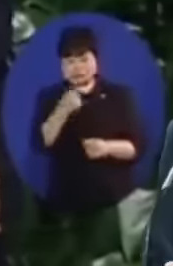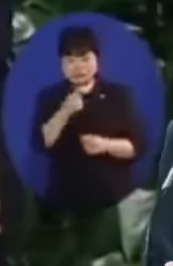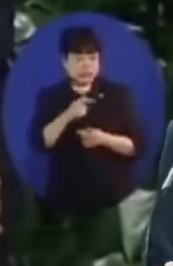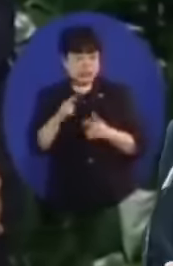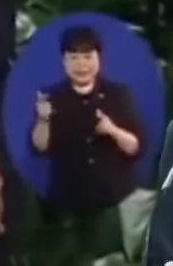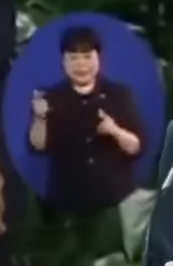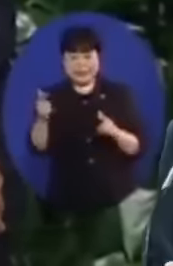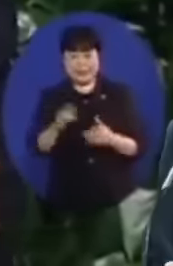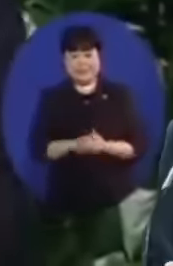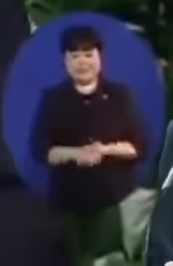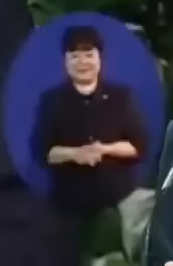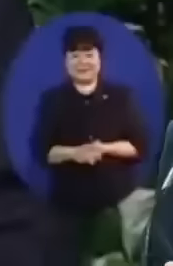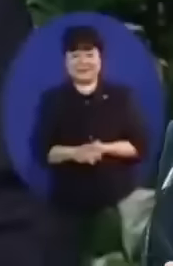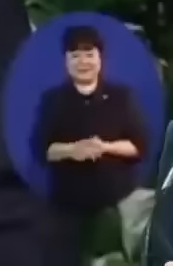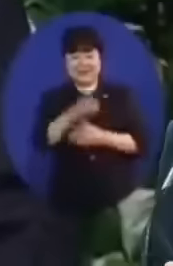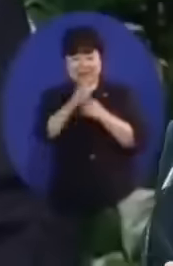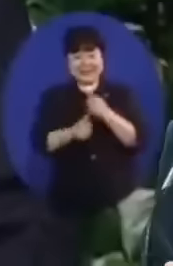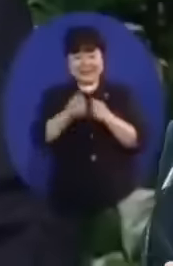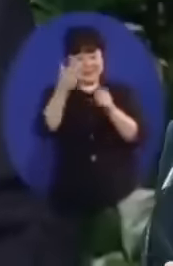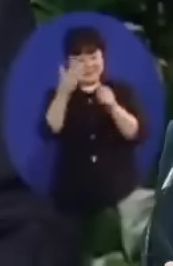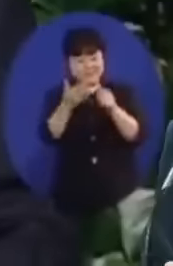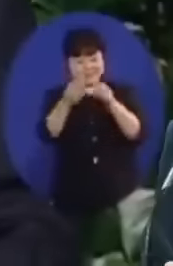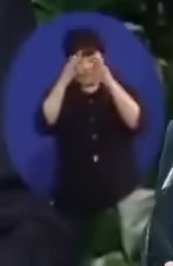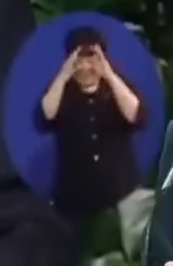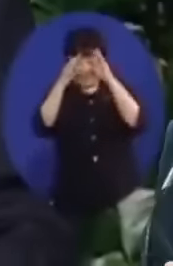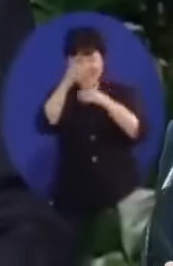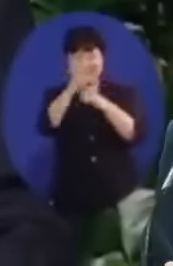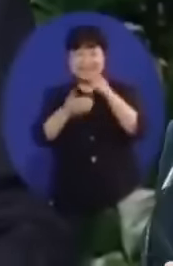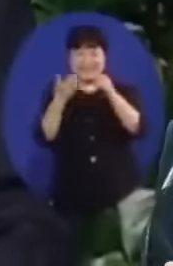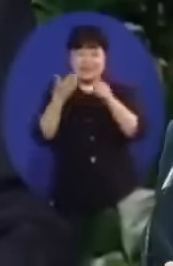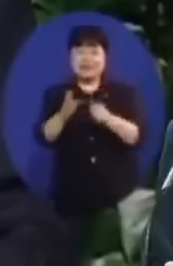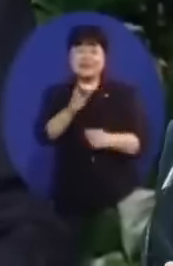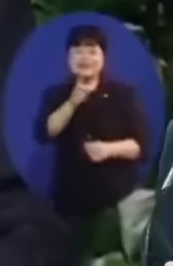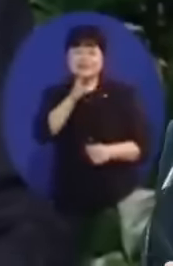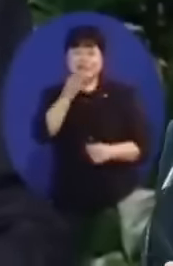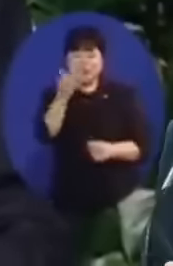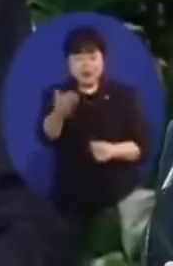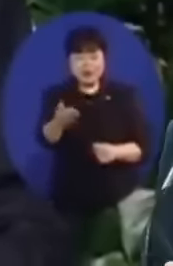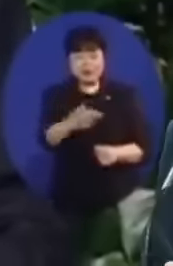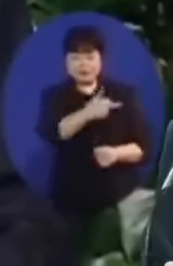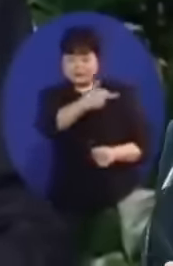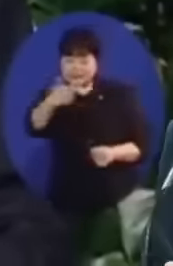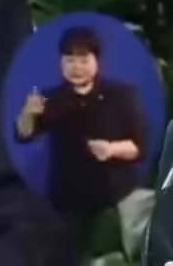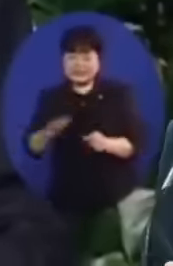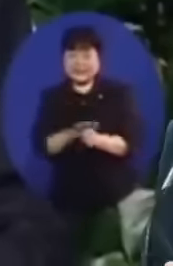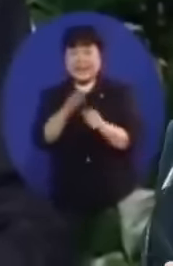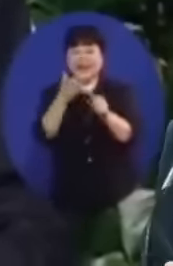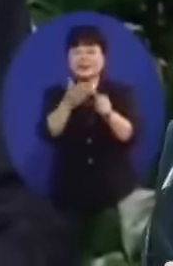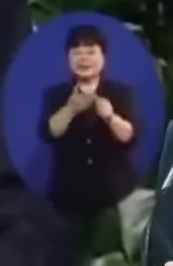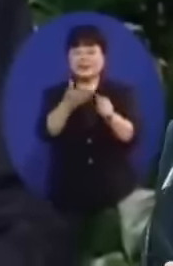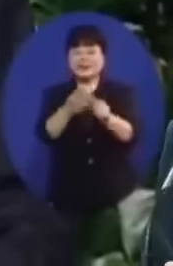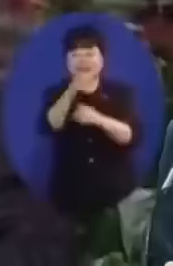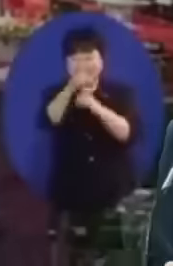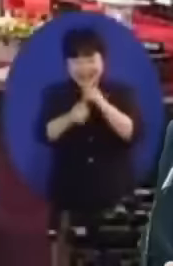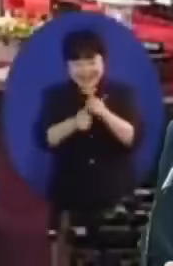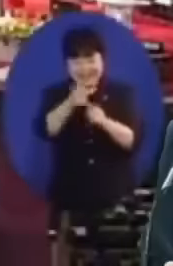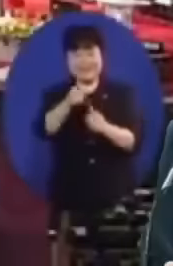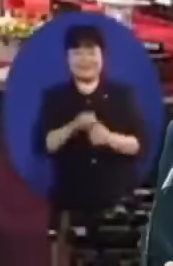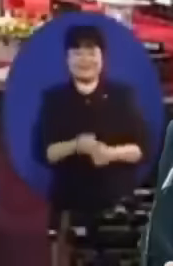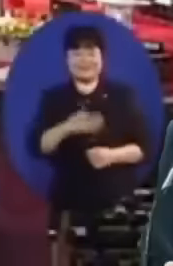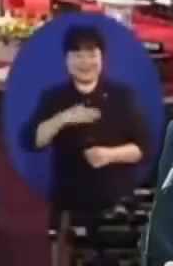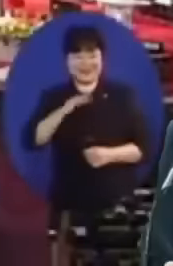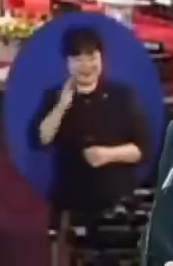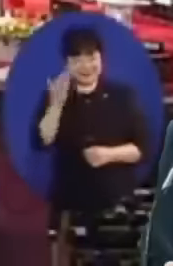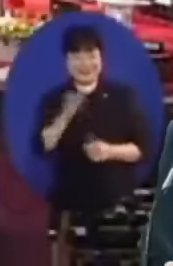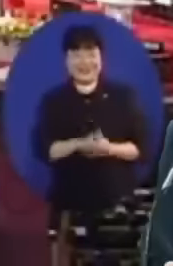않습니다. 그러면 하나님 볼 때 하나님은 정말 여러분을 지극히 사랑하시는 하나님이라는 것을 알아야